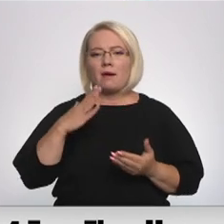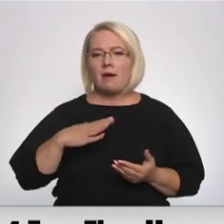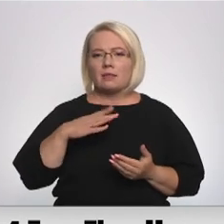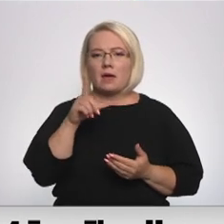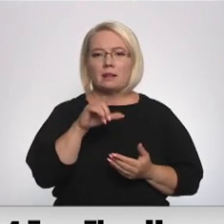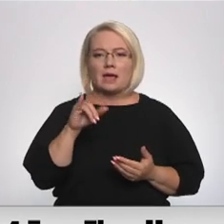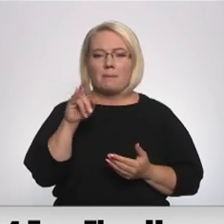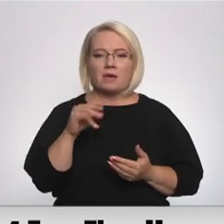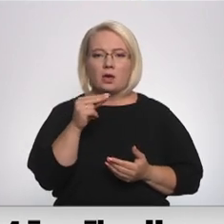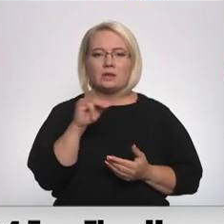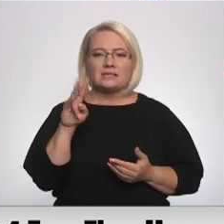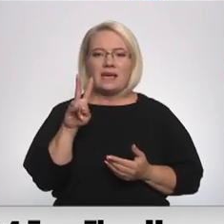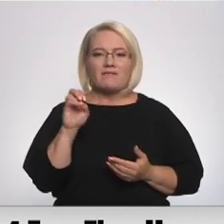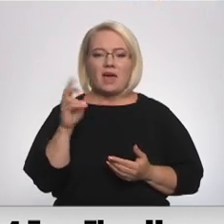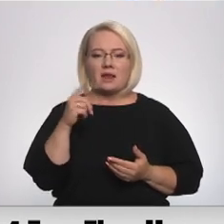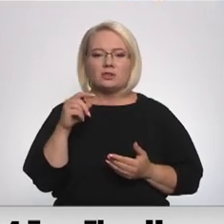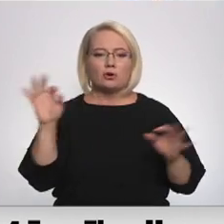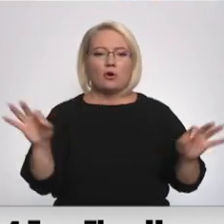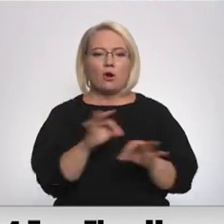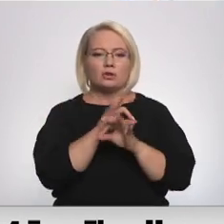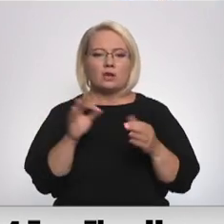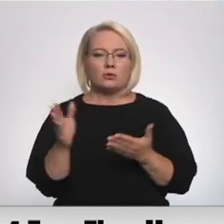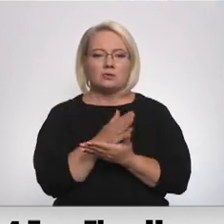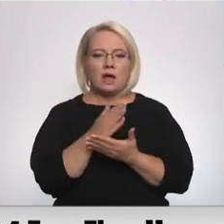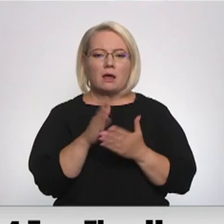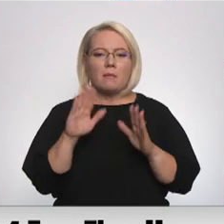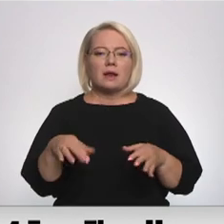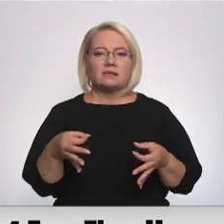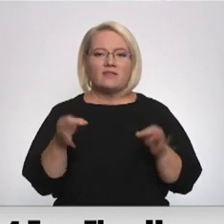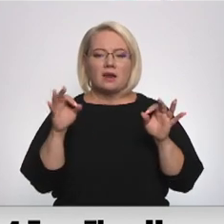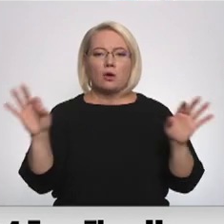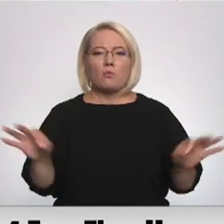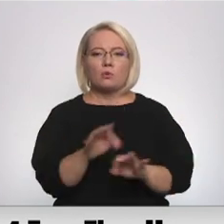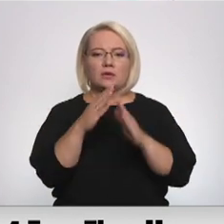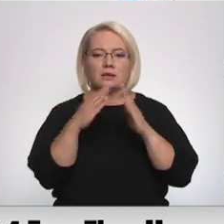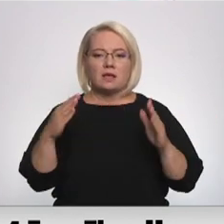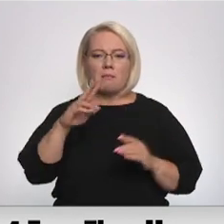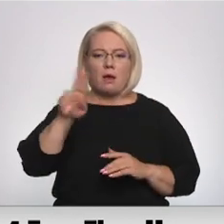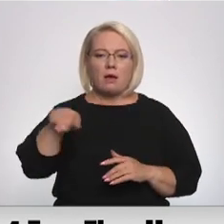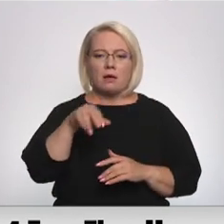Liepiņa un Mirdzas Zīveres koncertu sērija par svarīgo mūzikas namā Daile.